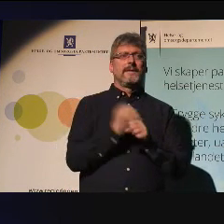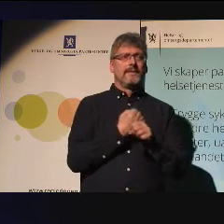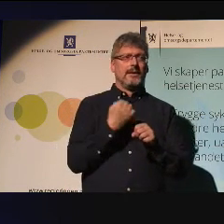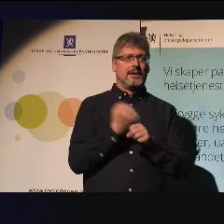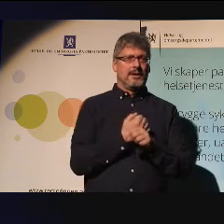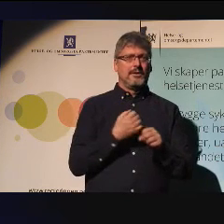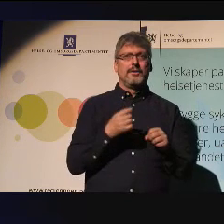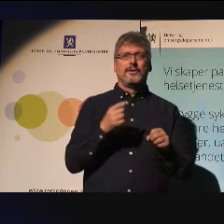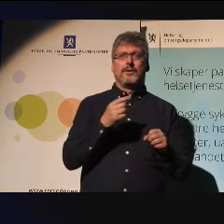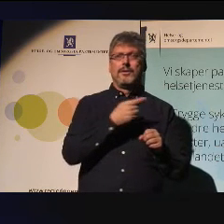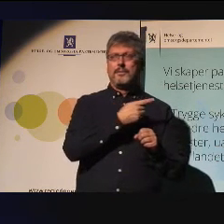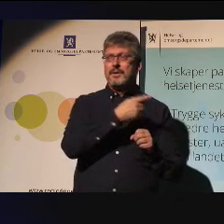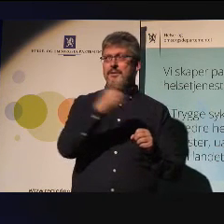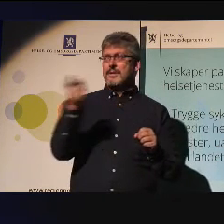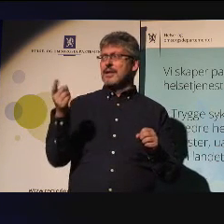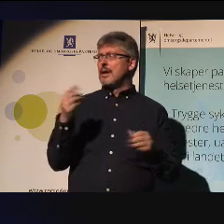pakkeforløpene.